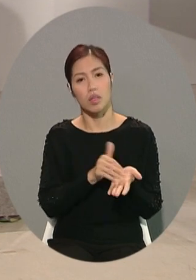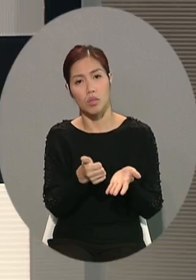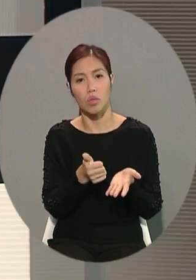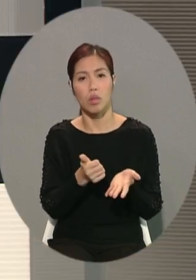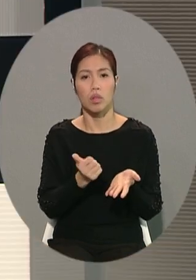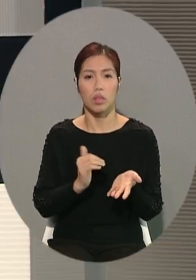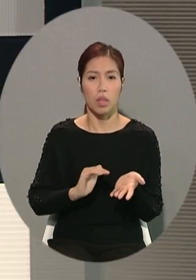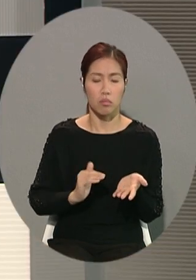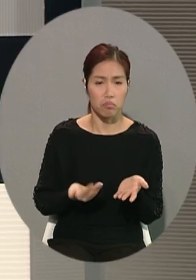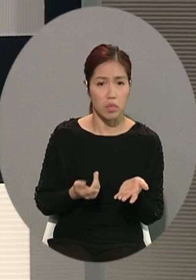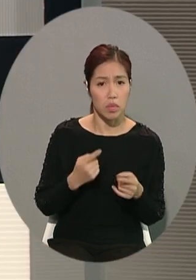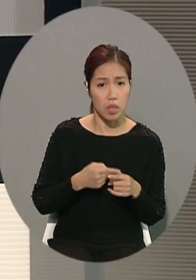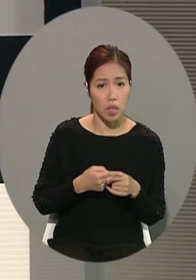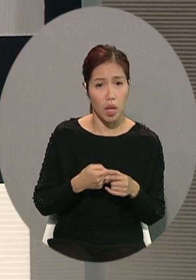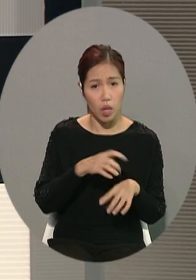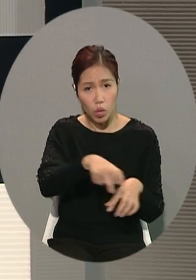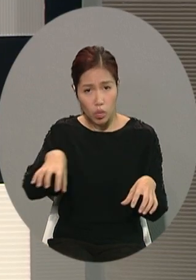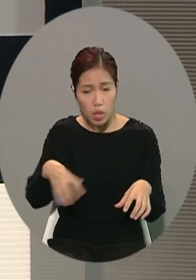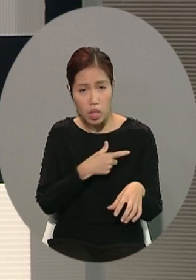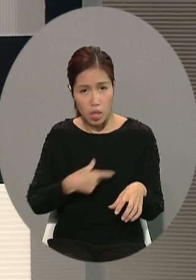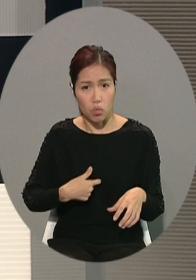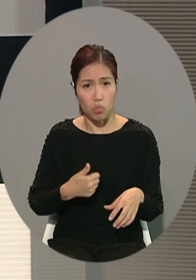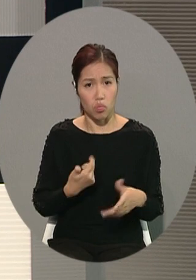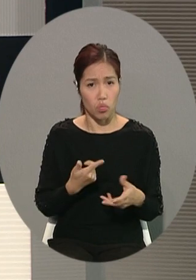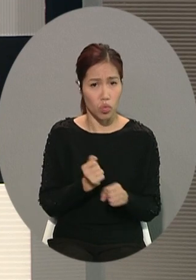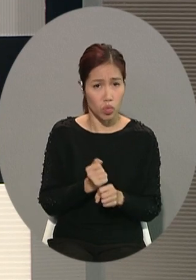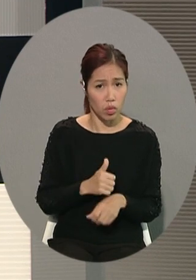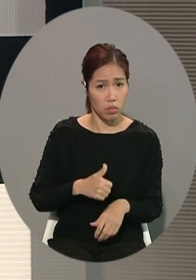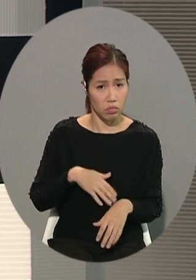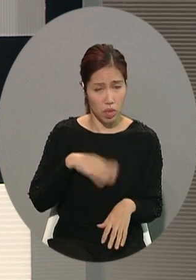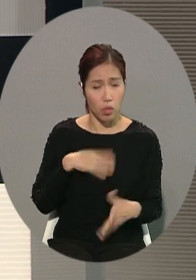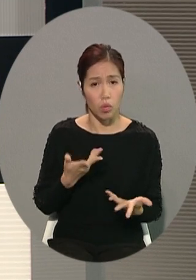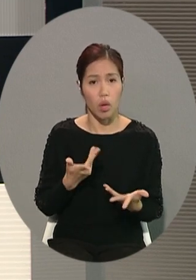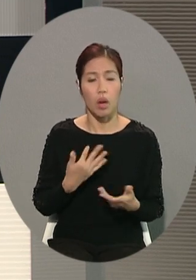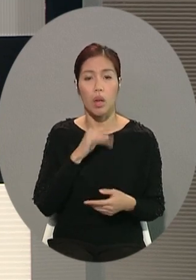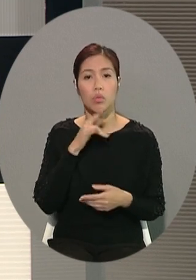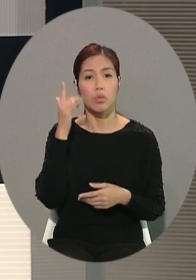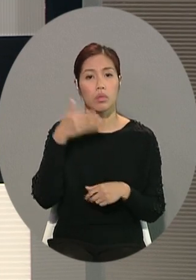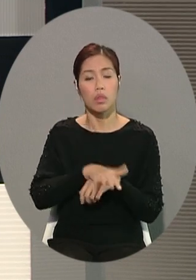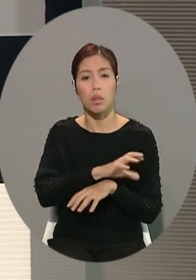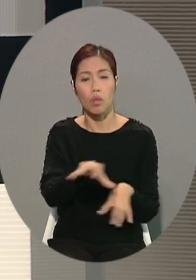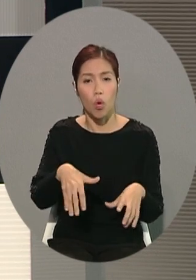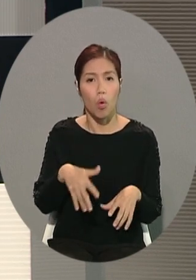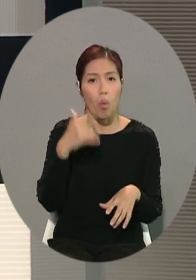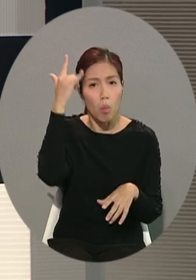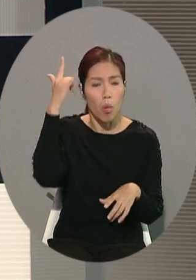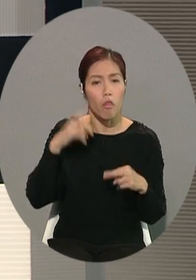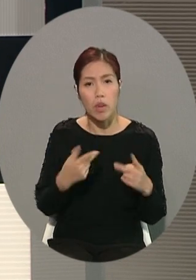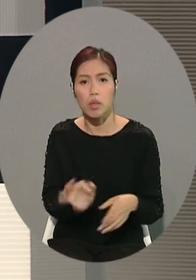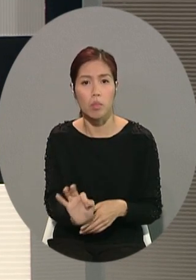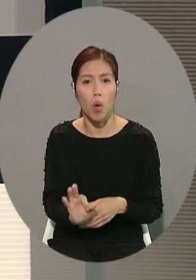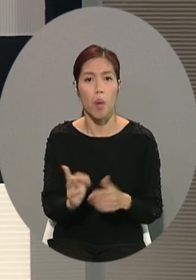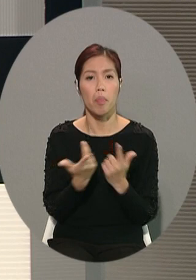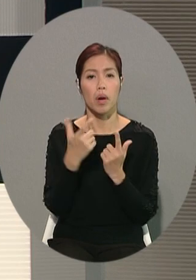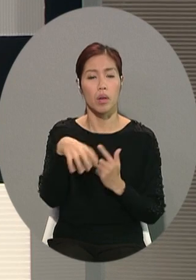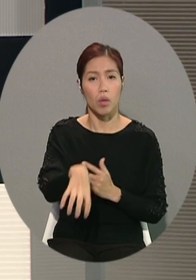是不是這樣就作為一個區議員是足夠呢？如果社區沒有夢想的話，我們怎能去改善的社區呢？在北區那